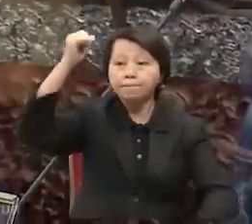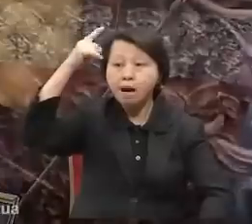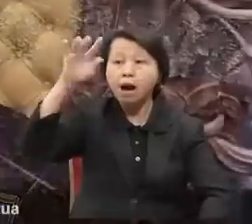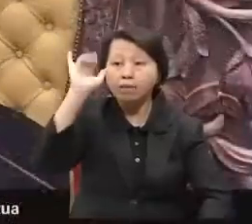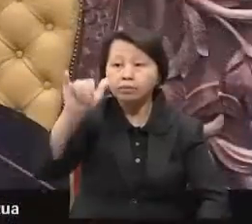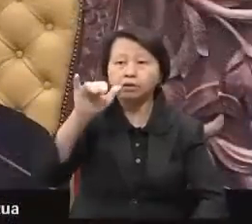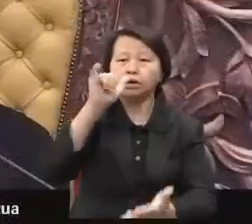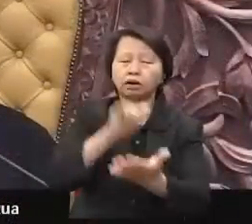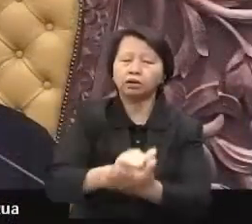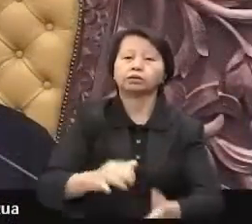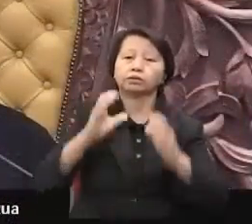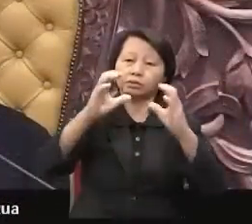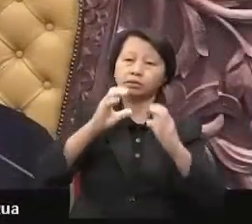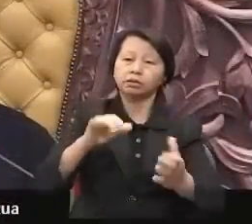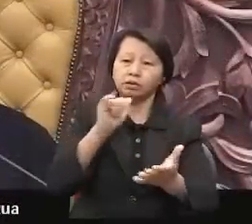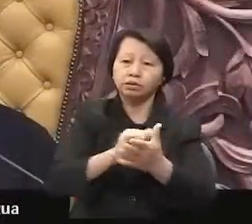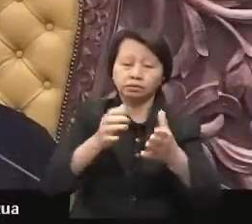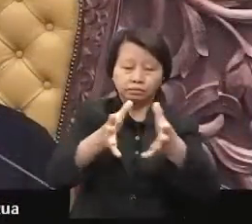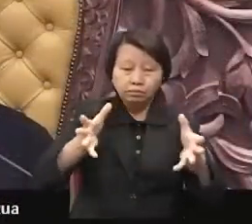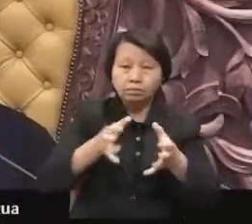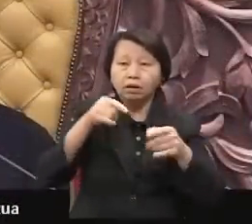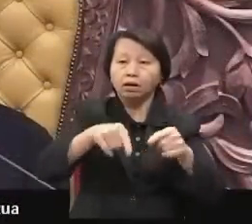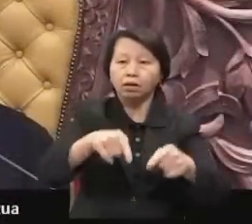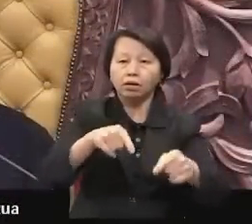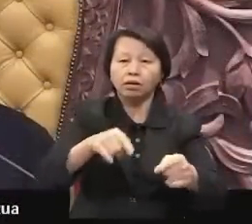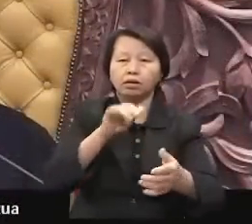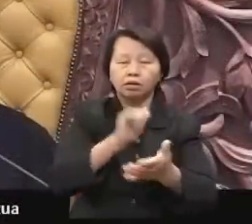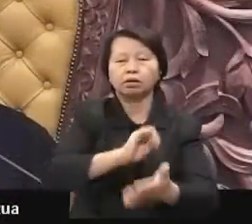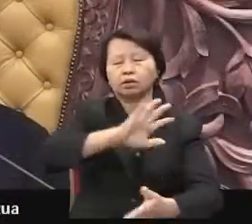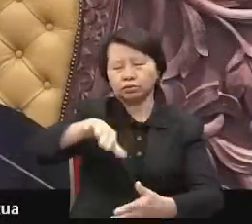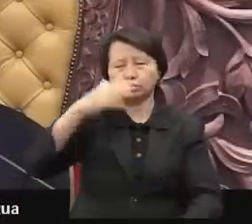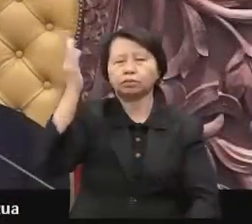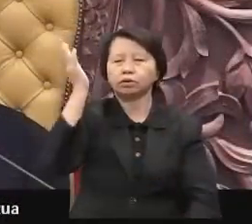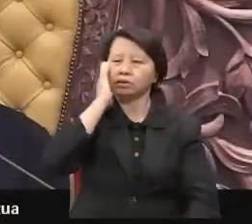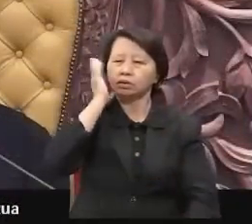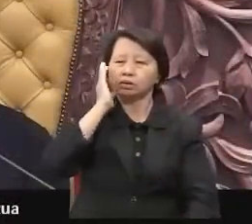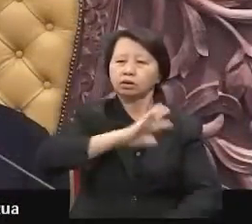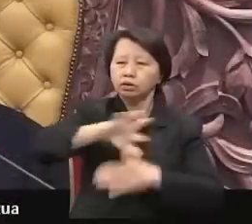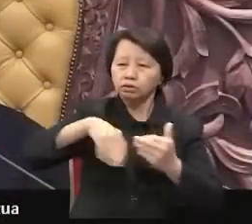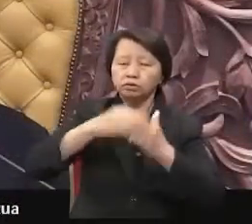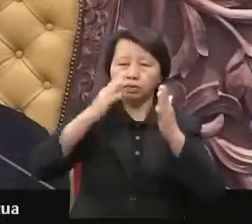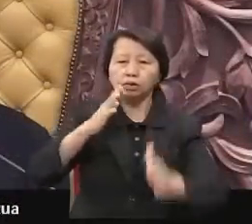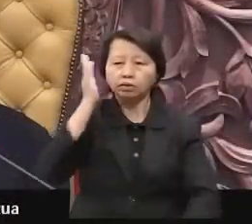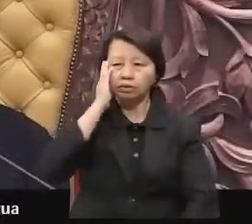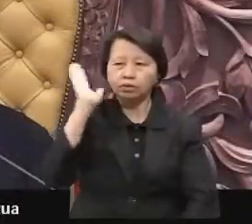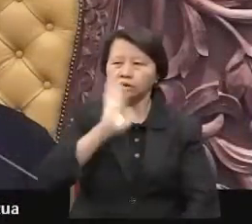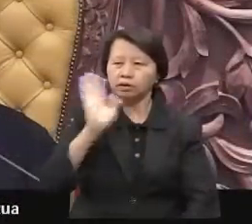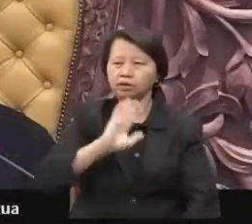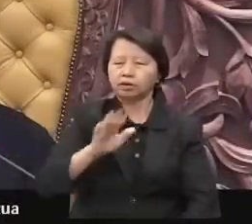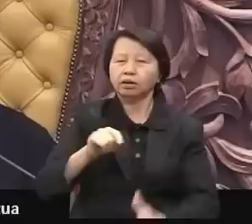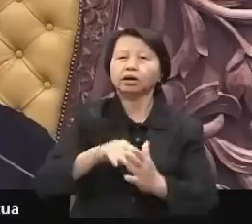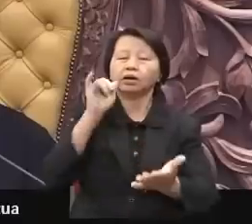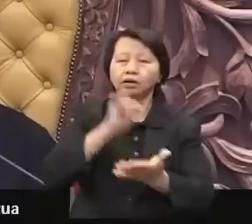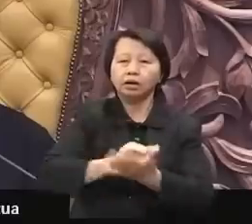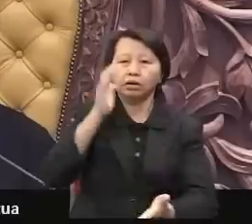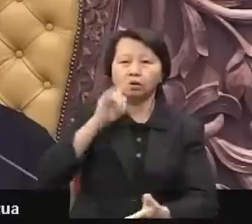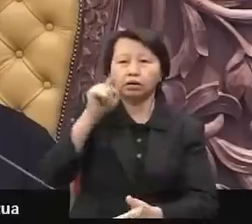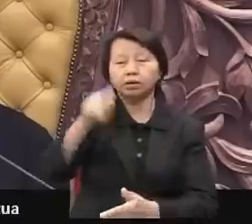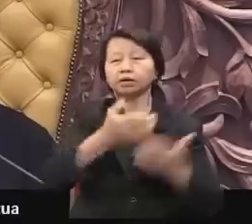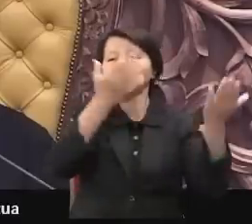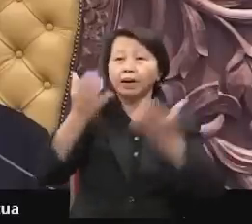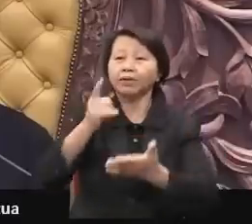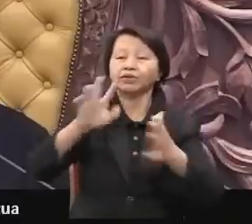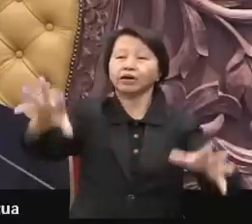Itu prosedurnya, itu dekorumnya. Memanglah semua orang tahu. Semua orang tahu. Jangan dituduh setelah dibawa kemudian saja